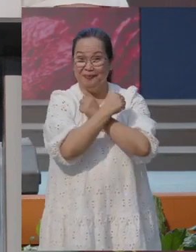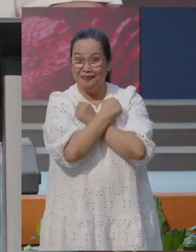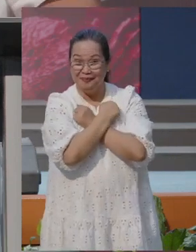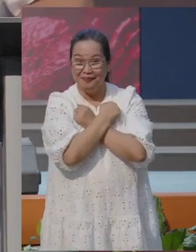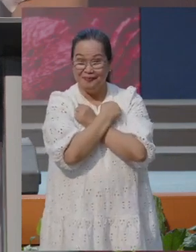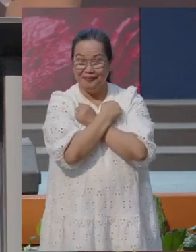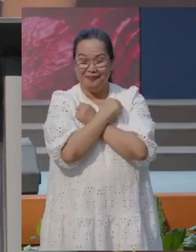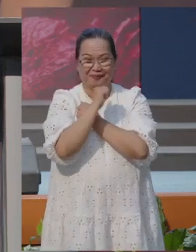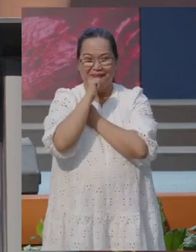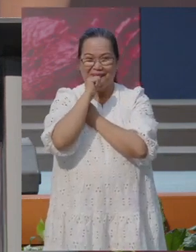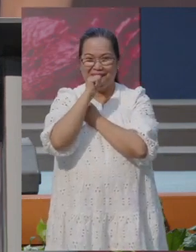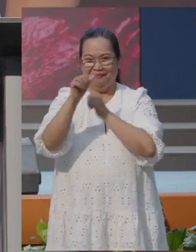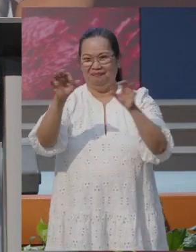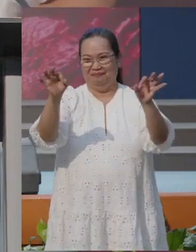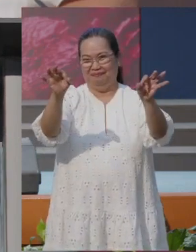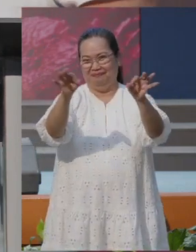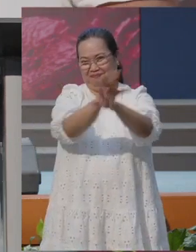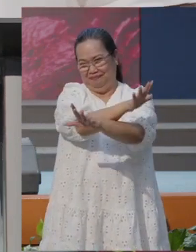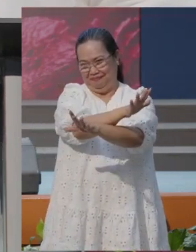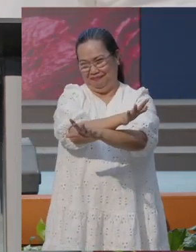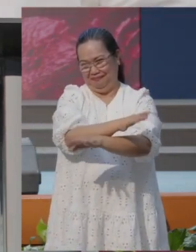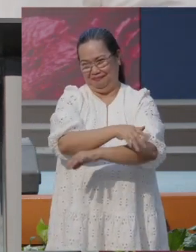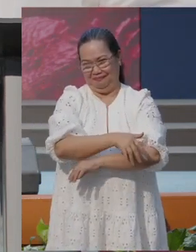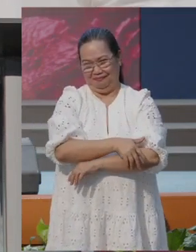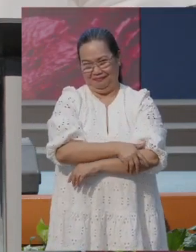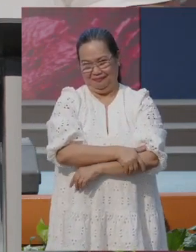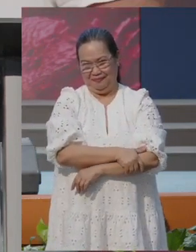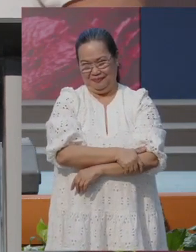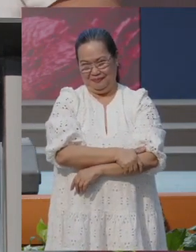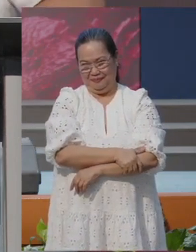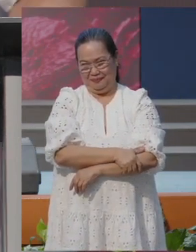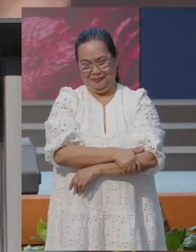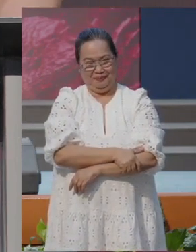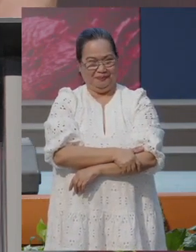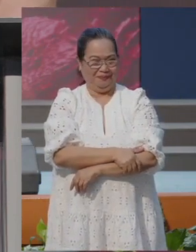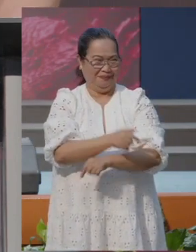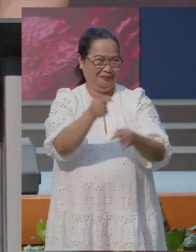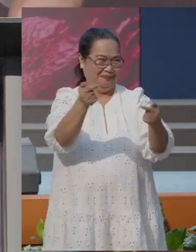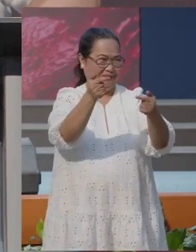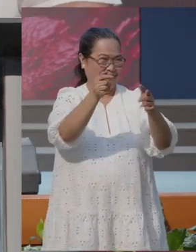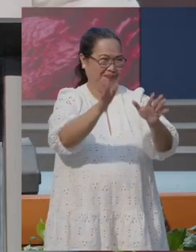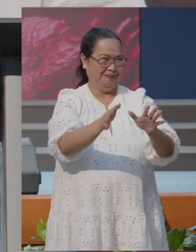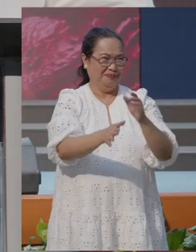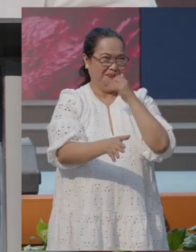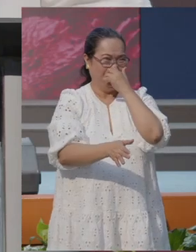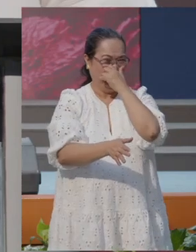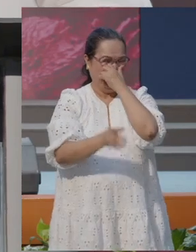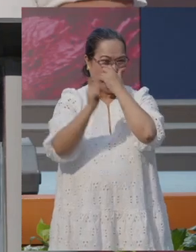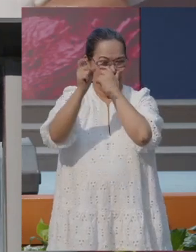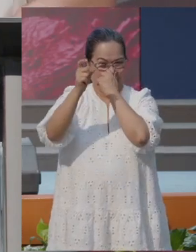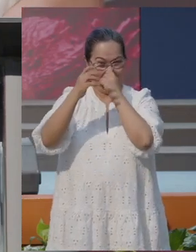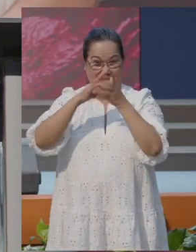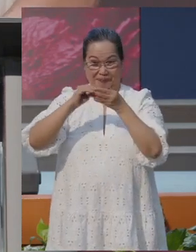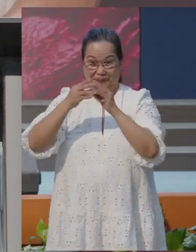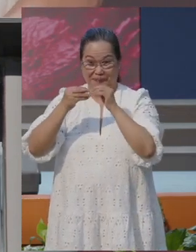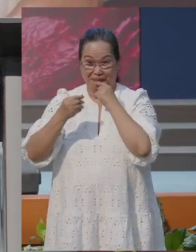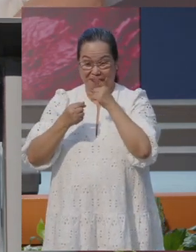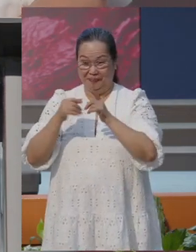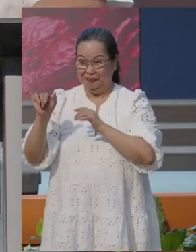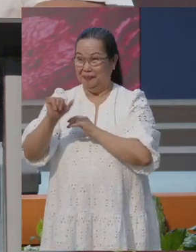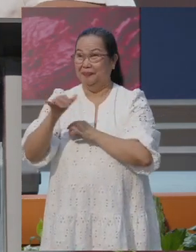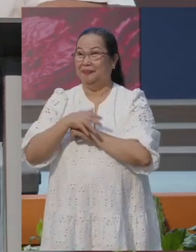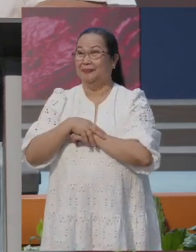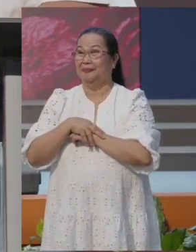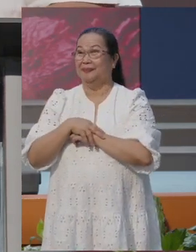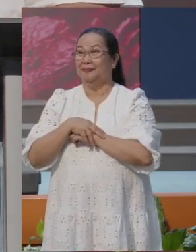ay hindi gumaganti sa kasamaan ng kaaway. Bibilisan ko lang po ito sapagkat meron pa po